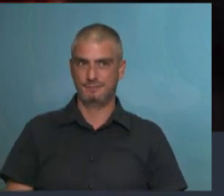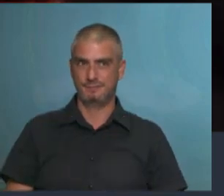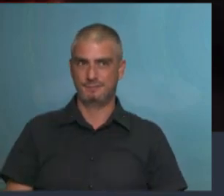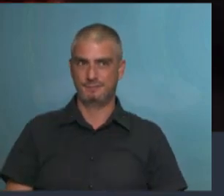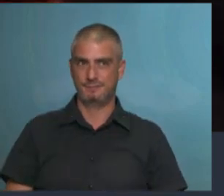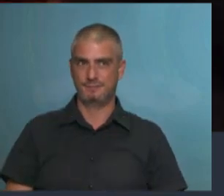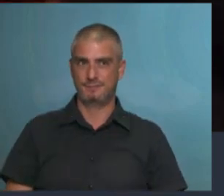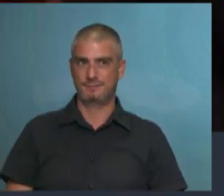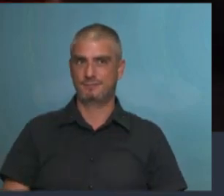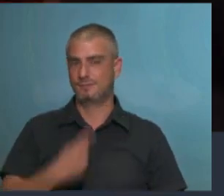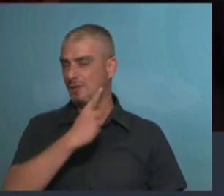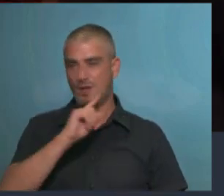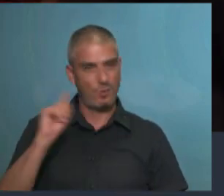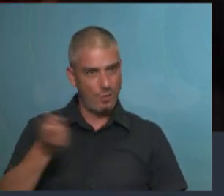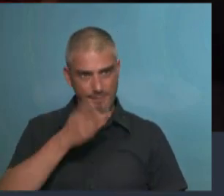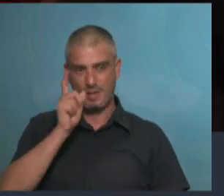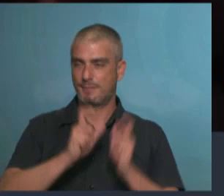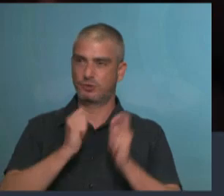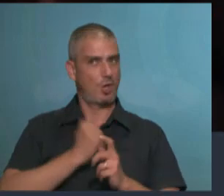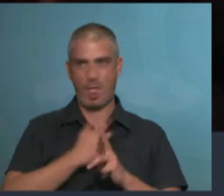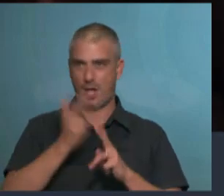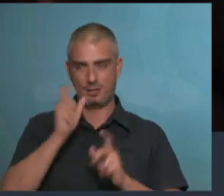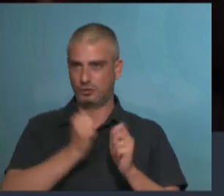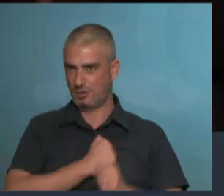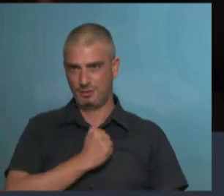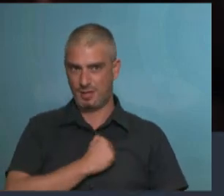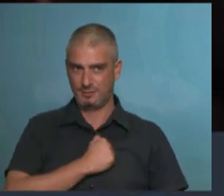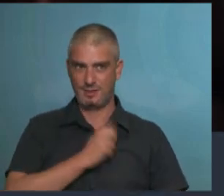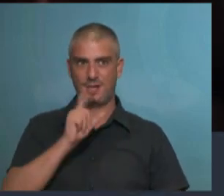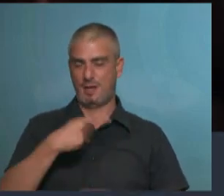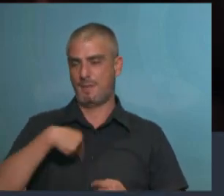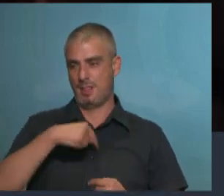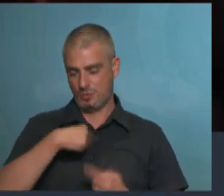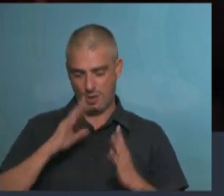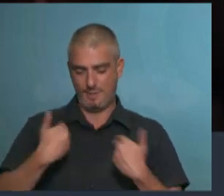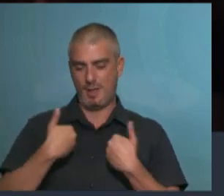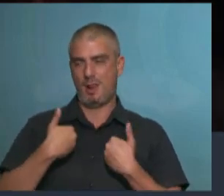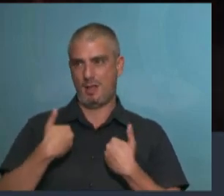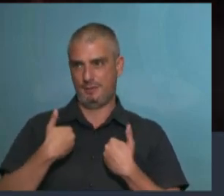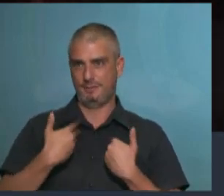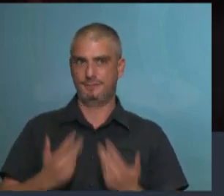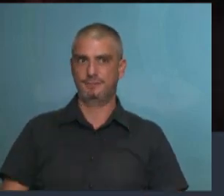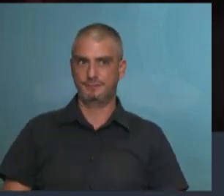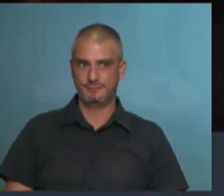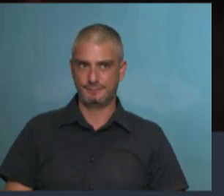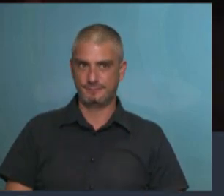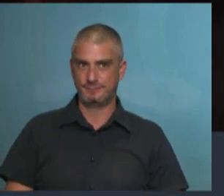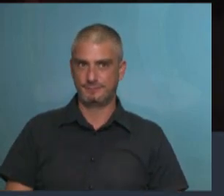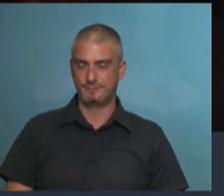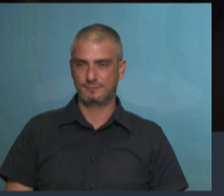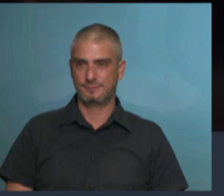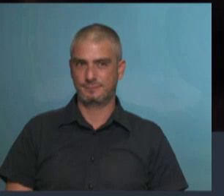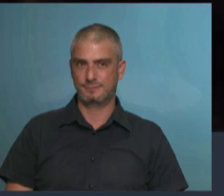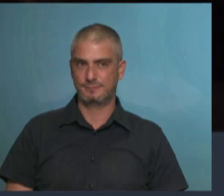הנשיא מבקש. לא רק על אנשי דת, גם עליי. הוא אומר על כולם, גם עליו. אני אומר